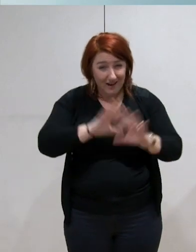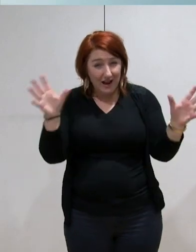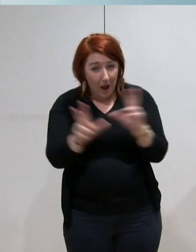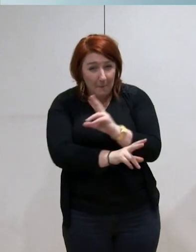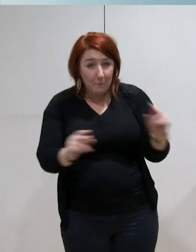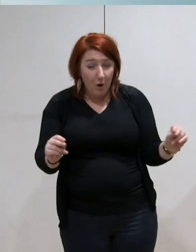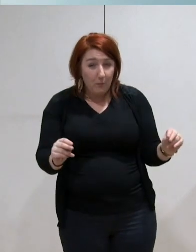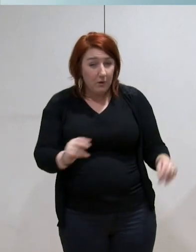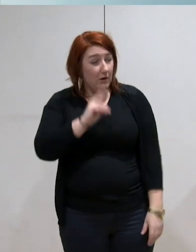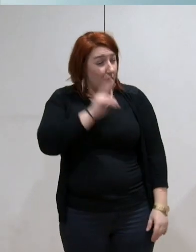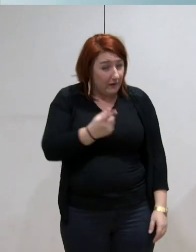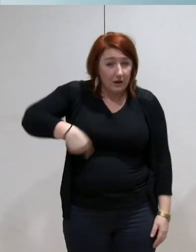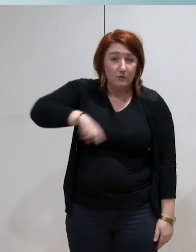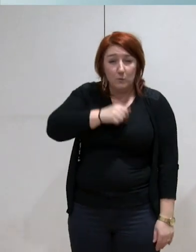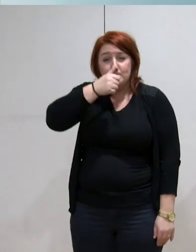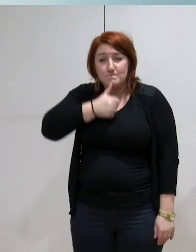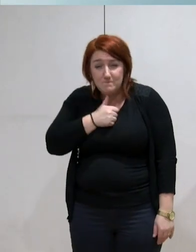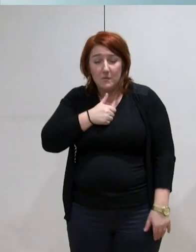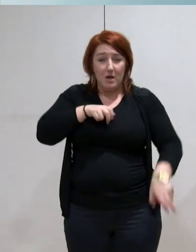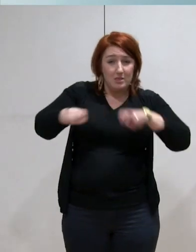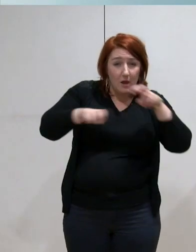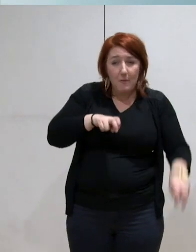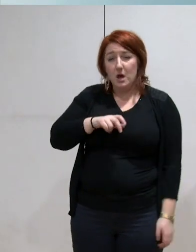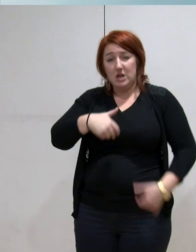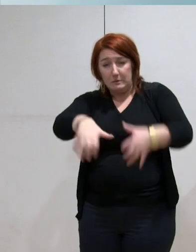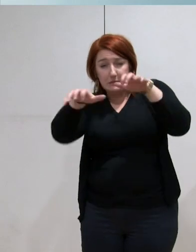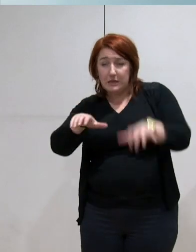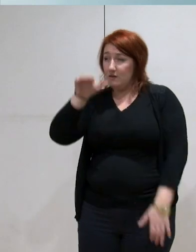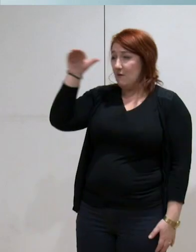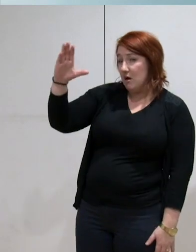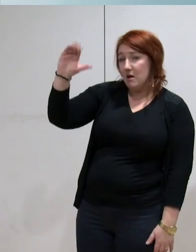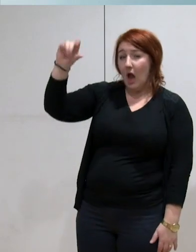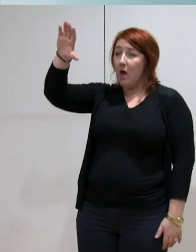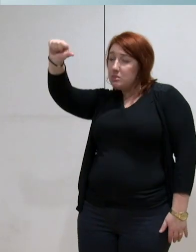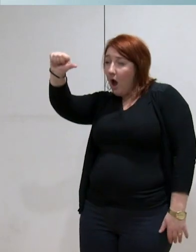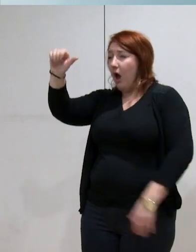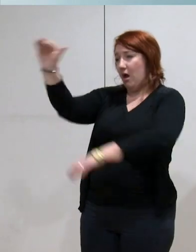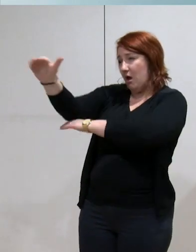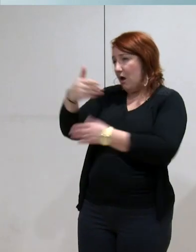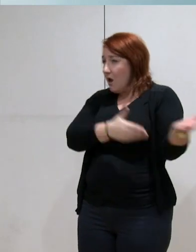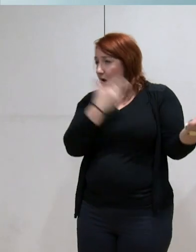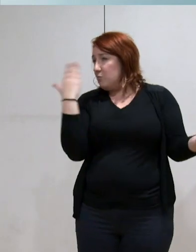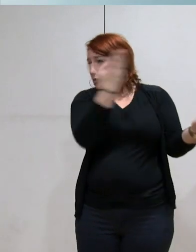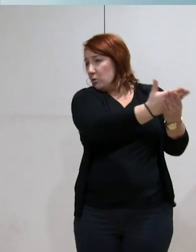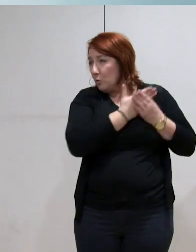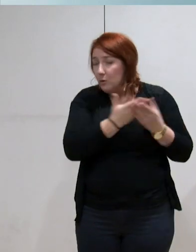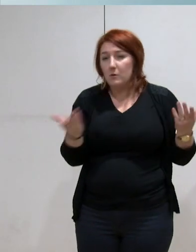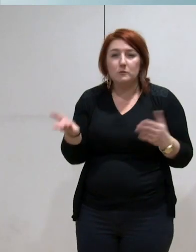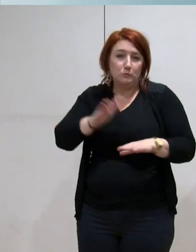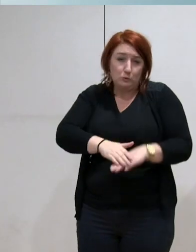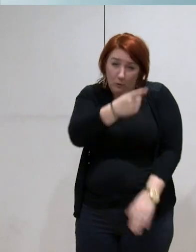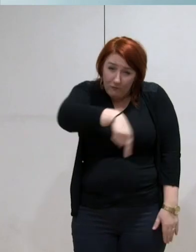formuler des démarches alors que vous près de la CADA alors que vous savez pertinemment que ces